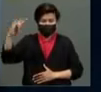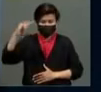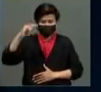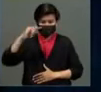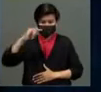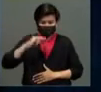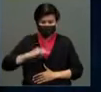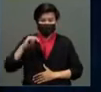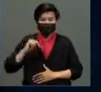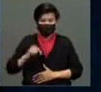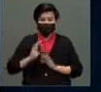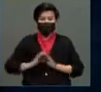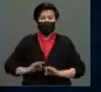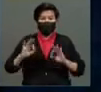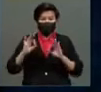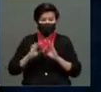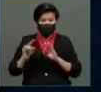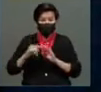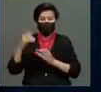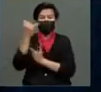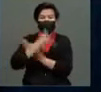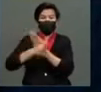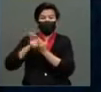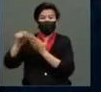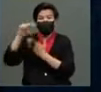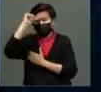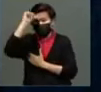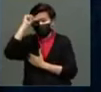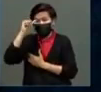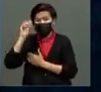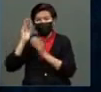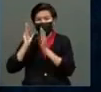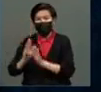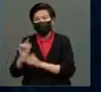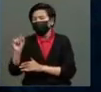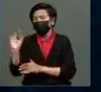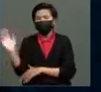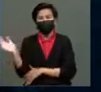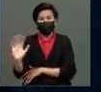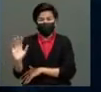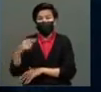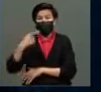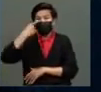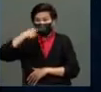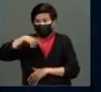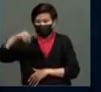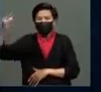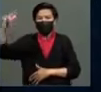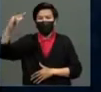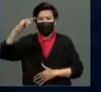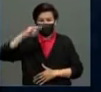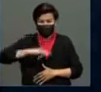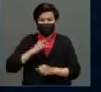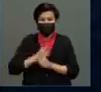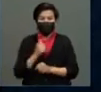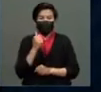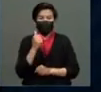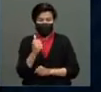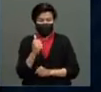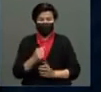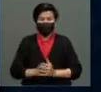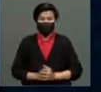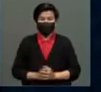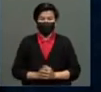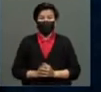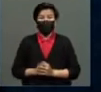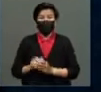ไม่ได้ให้คนต่างชาติเข้ามาในช่วงตอนนี้เพราะฉะนั้นทุกคนเป็นคนไทยแล้วเข้ามาได้แล้วการติด